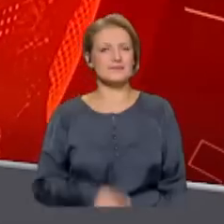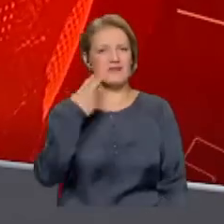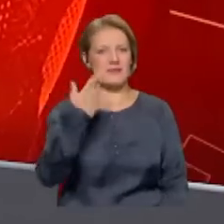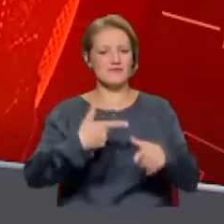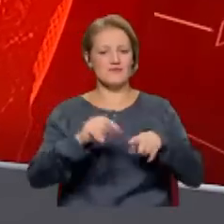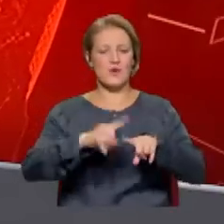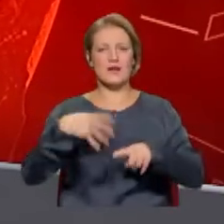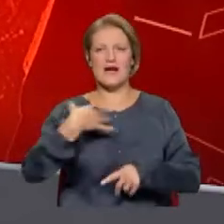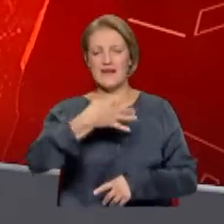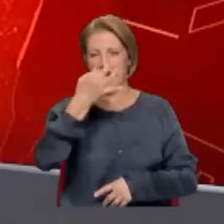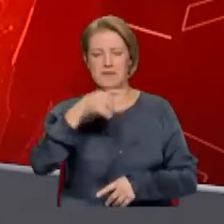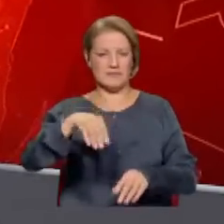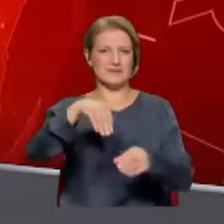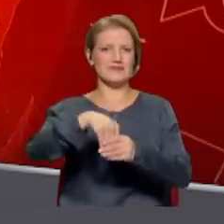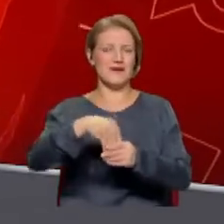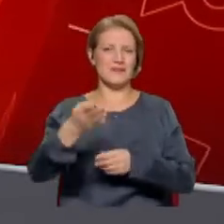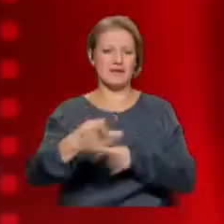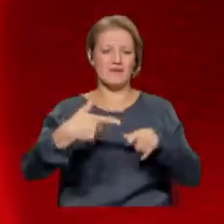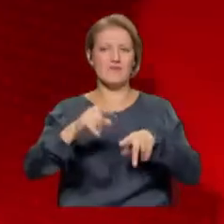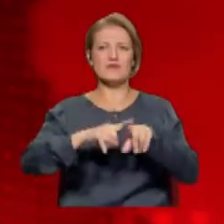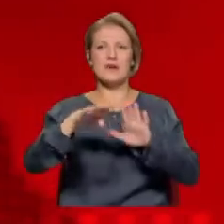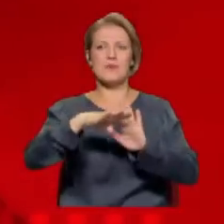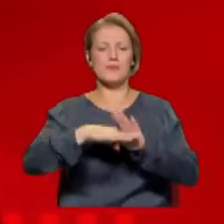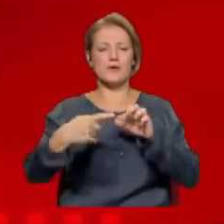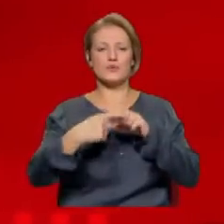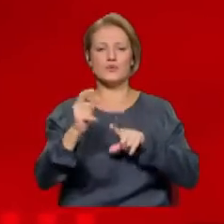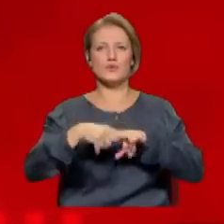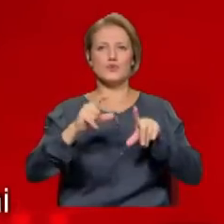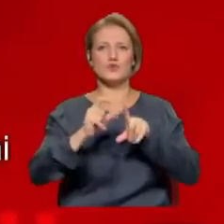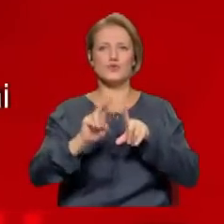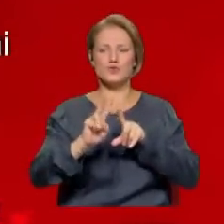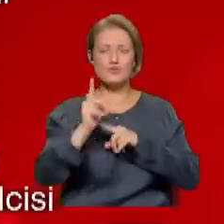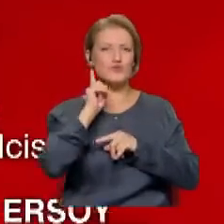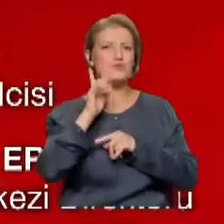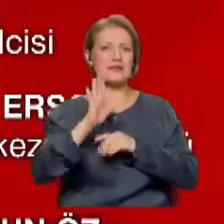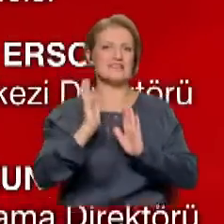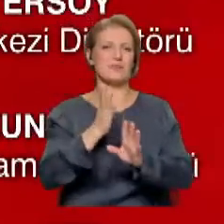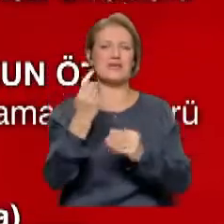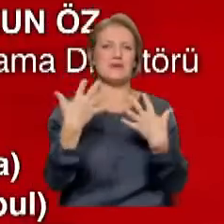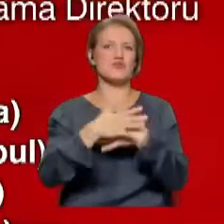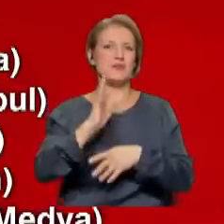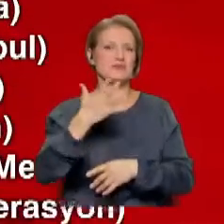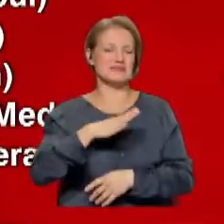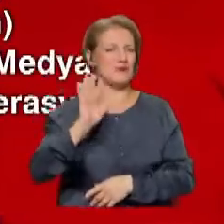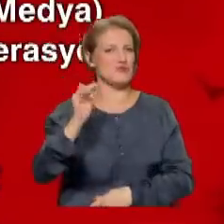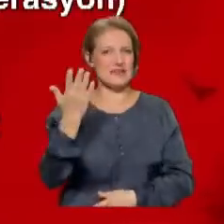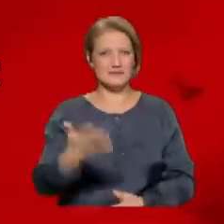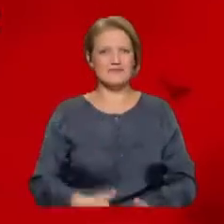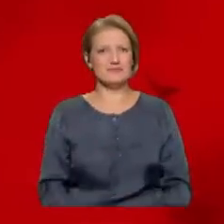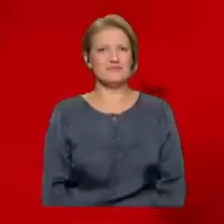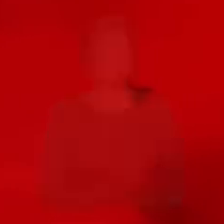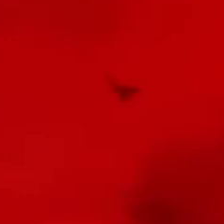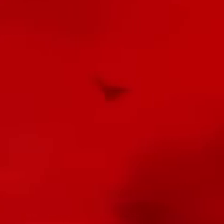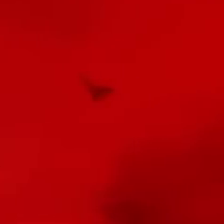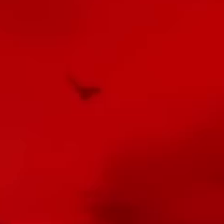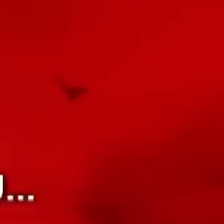Efendim Fox Ana Haber Bülteni'ni burada noktalıyoruz. Fox'ta yayın Ruhun Duymaz'la devam edecek. İyi bir akşam geçirmenizi diliyoruz. Hoşçakalın. Can feda